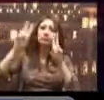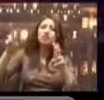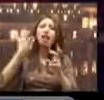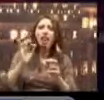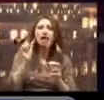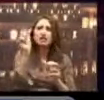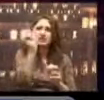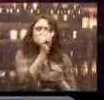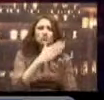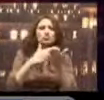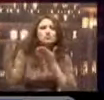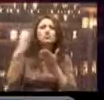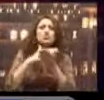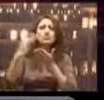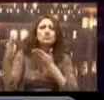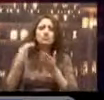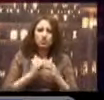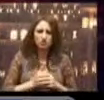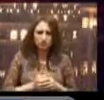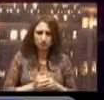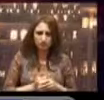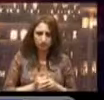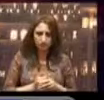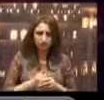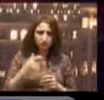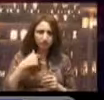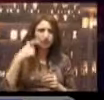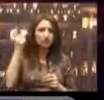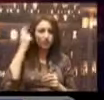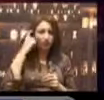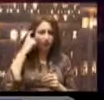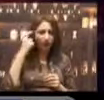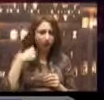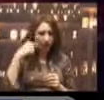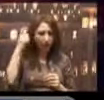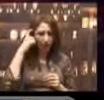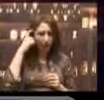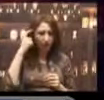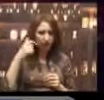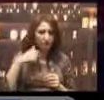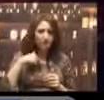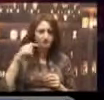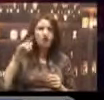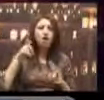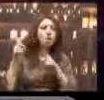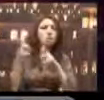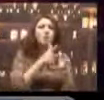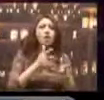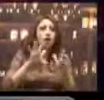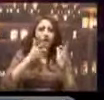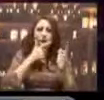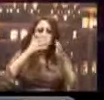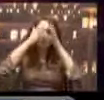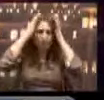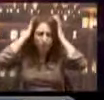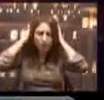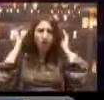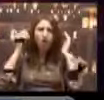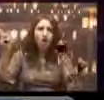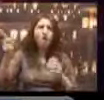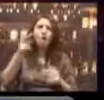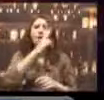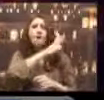وعايزك يعني يسال عن ده خالد يوسف قوي، لان حتى انا كنت عارف ان اللي ماشي في القصه دي كلها هو خالد يوسف، هو اللي عمال يروح وما اعرفش راح امن